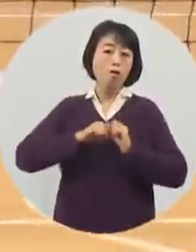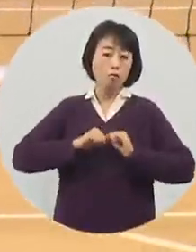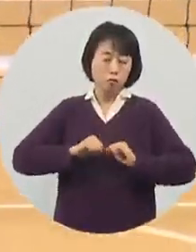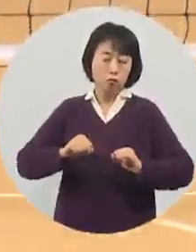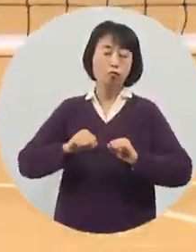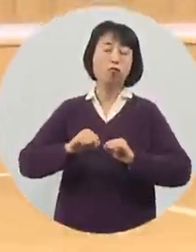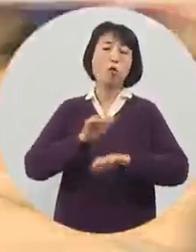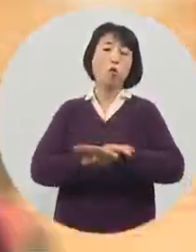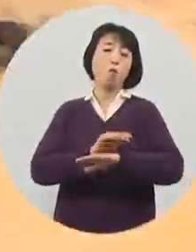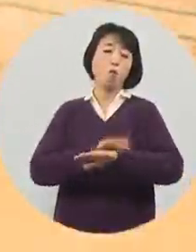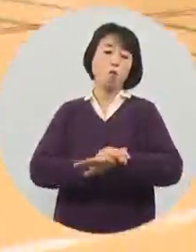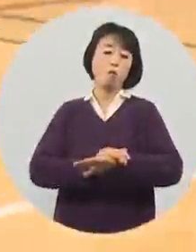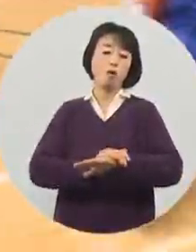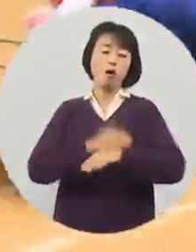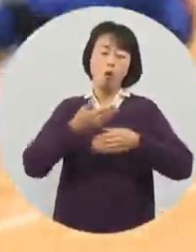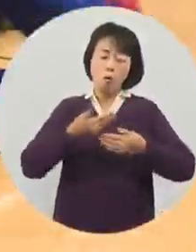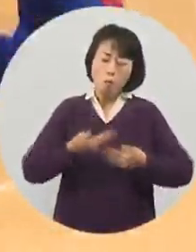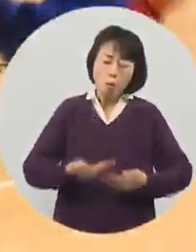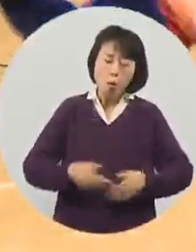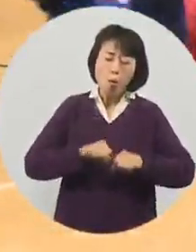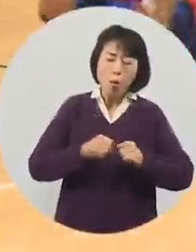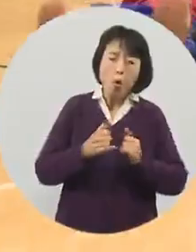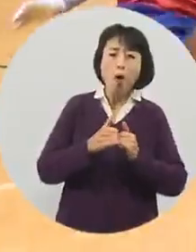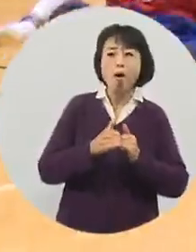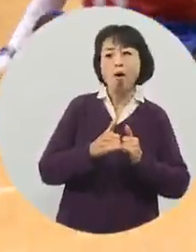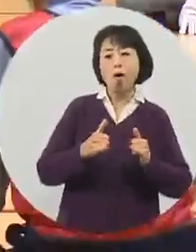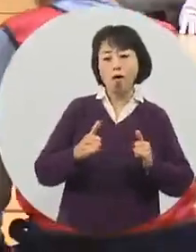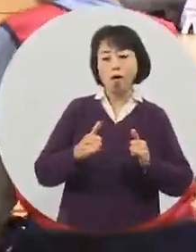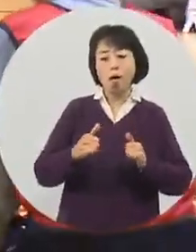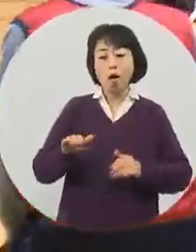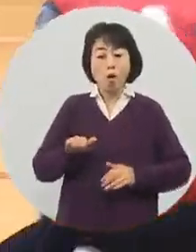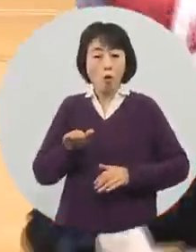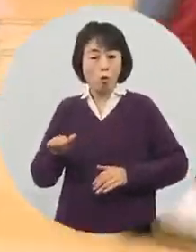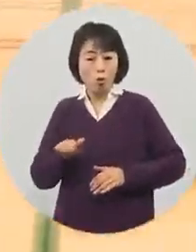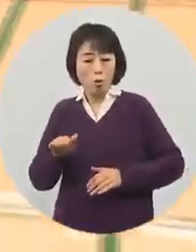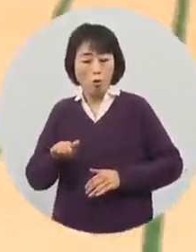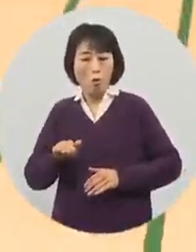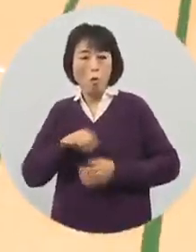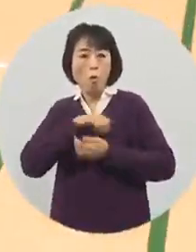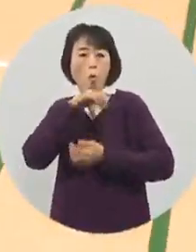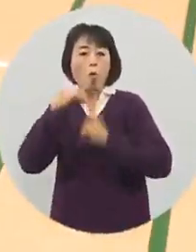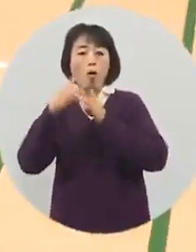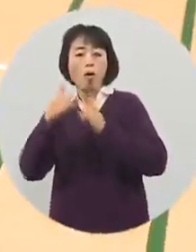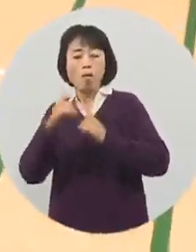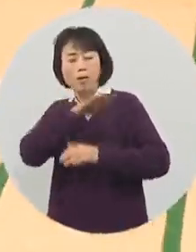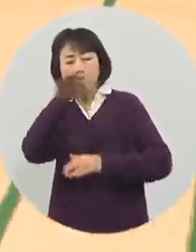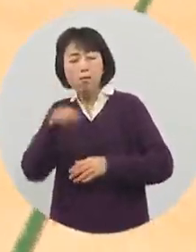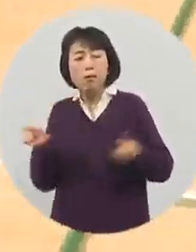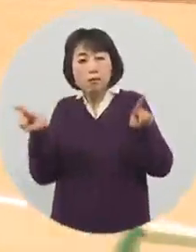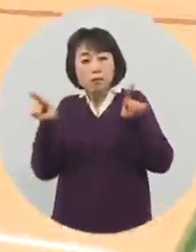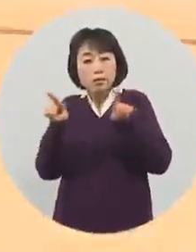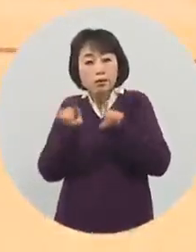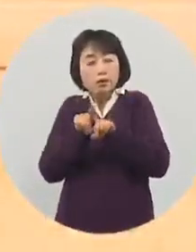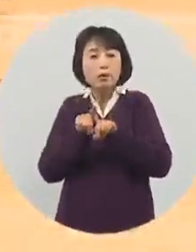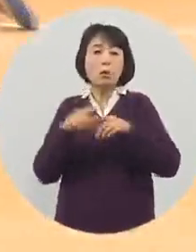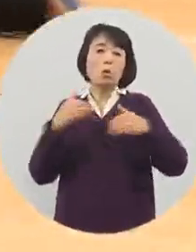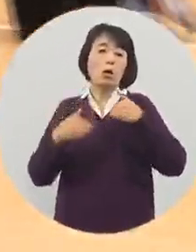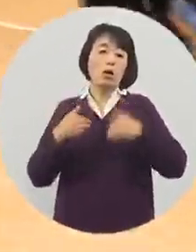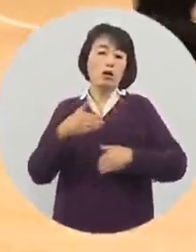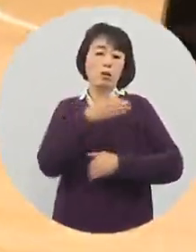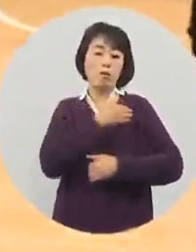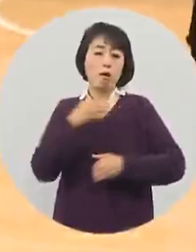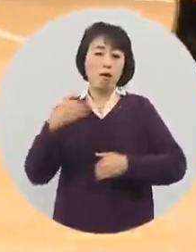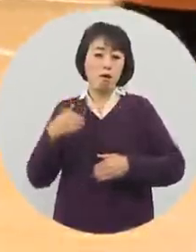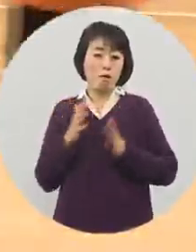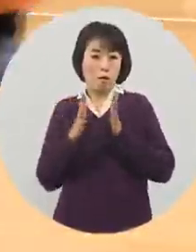本当に重度の障害がある方も小さいお子さんも高齢者もですね一緒にこうプレーできるスポー